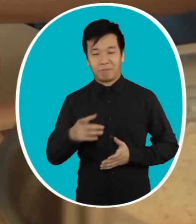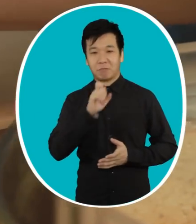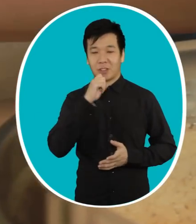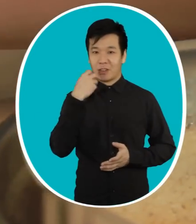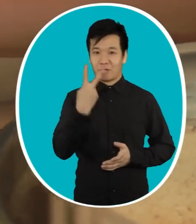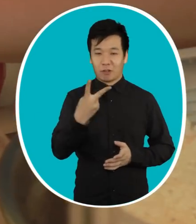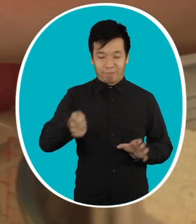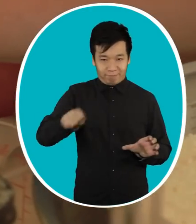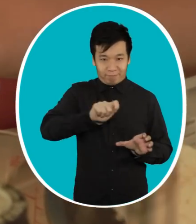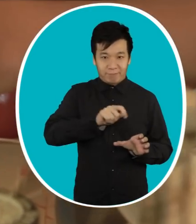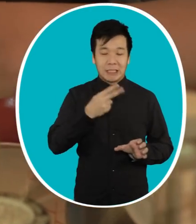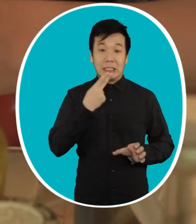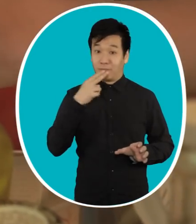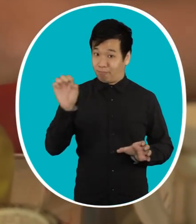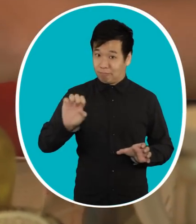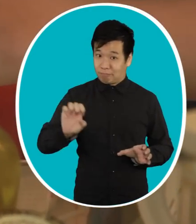啦。